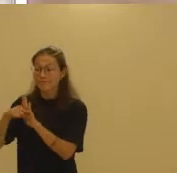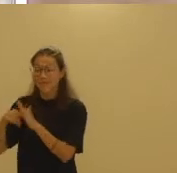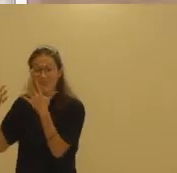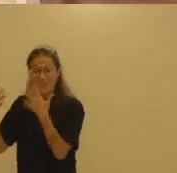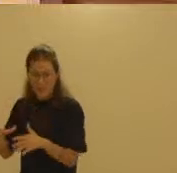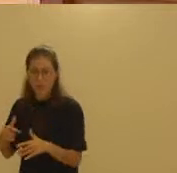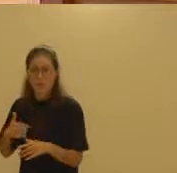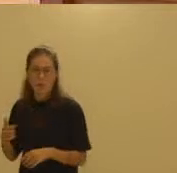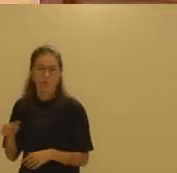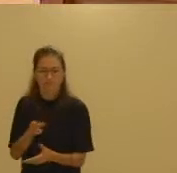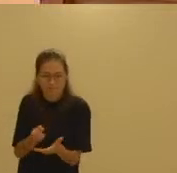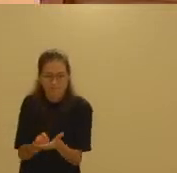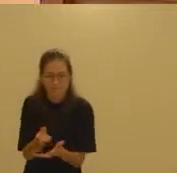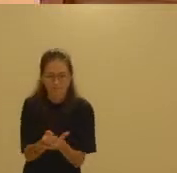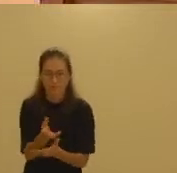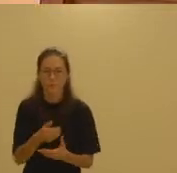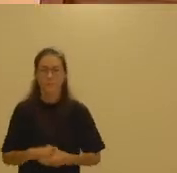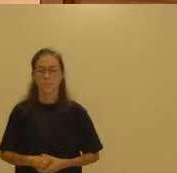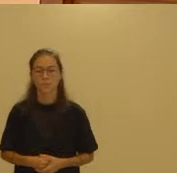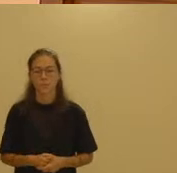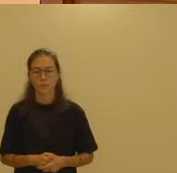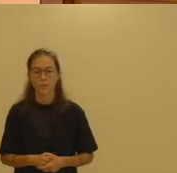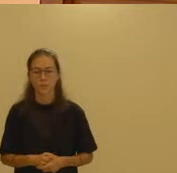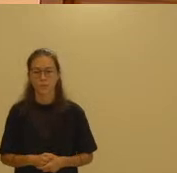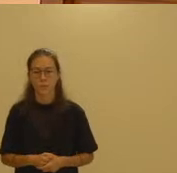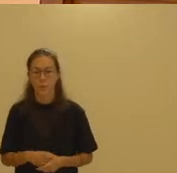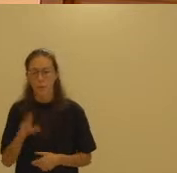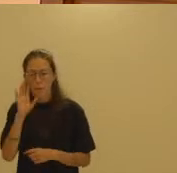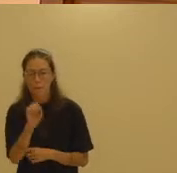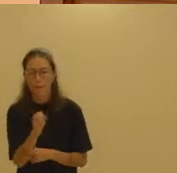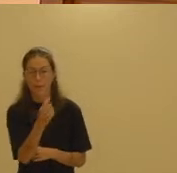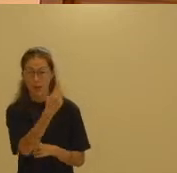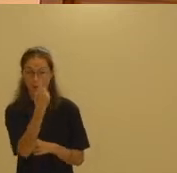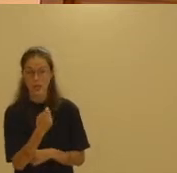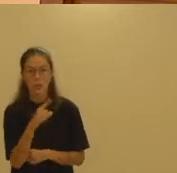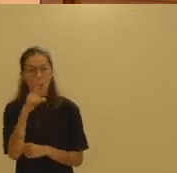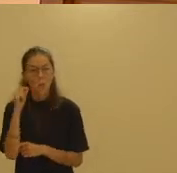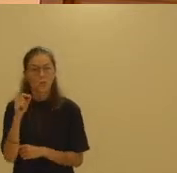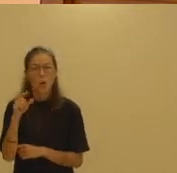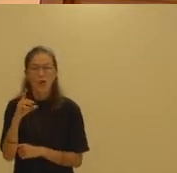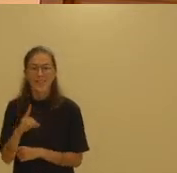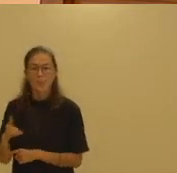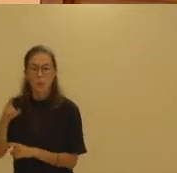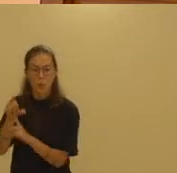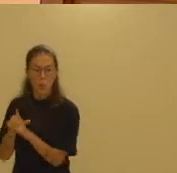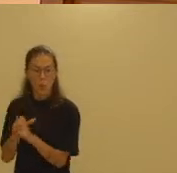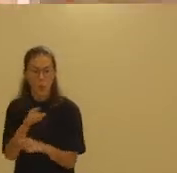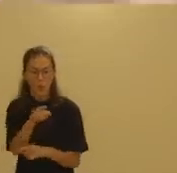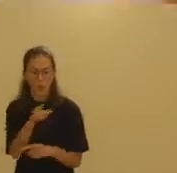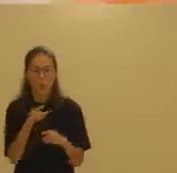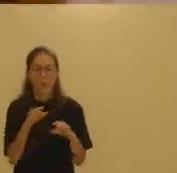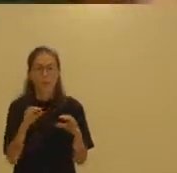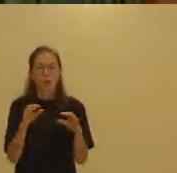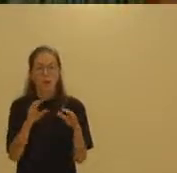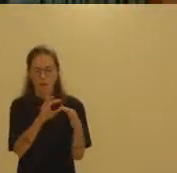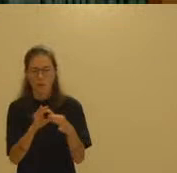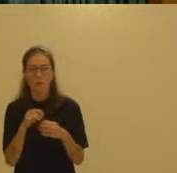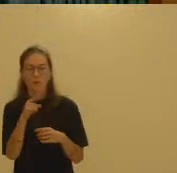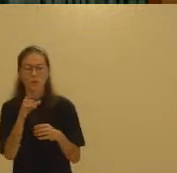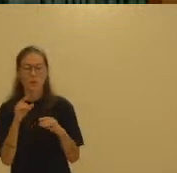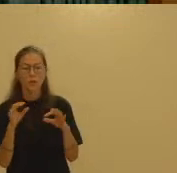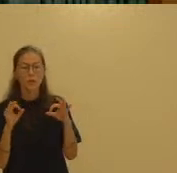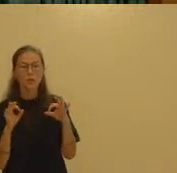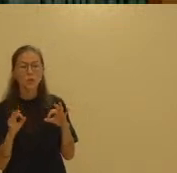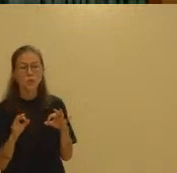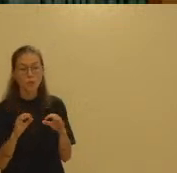Merci, M. Grabière. Une question de M. Destruyot. Oui, justement, pour M. Grabière,